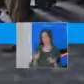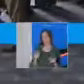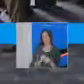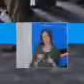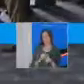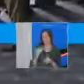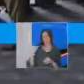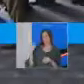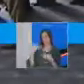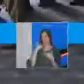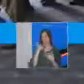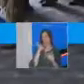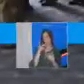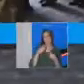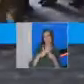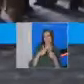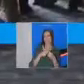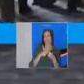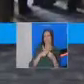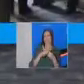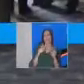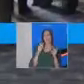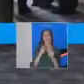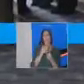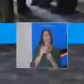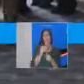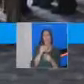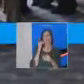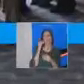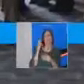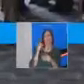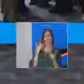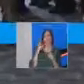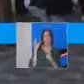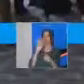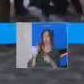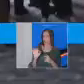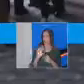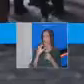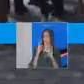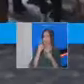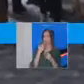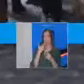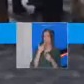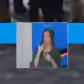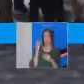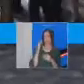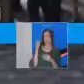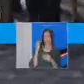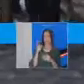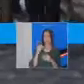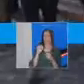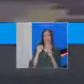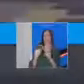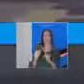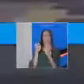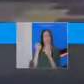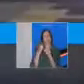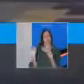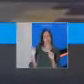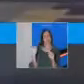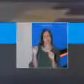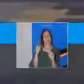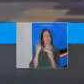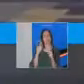כמו שאביטל סיפרה לגבי הקהילה היהודית-אמריקאית, בערך 70% מהקהילה היהודית-אמריקאית מצביעה